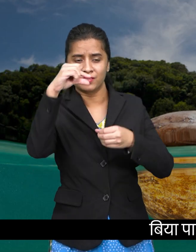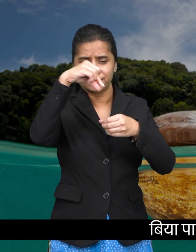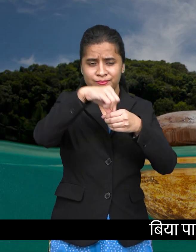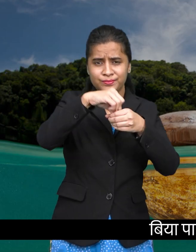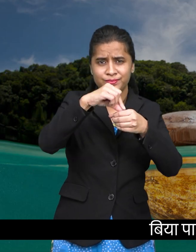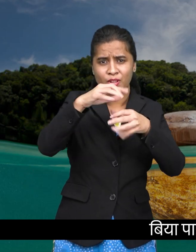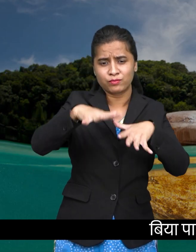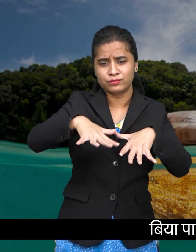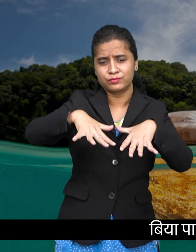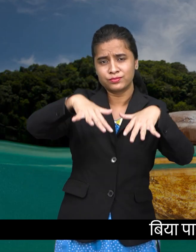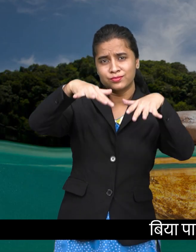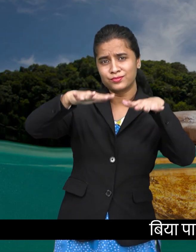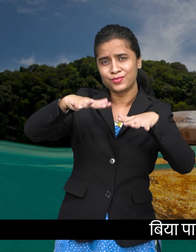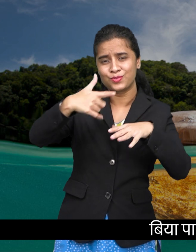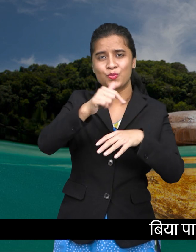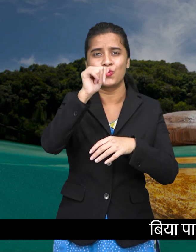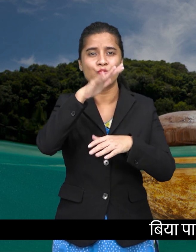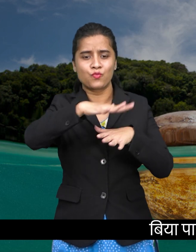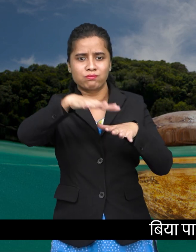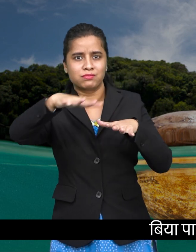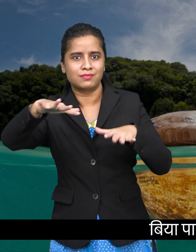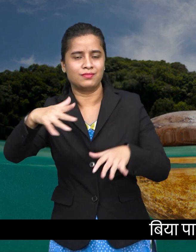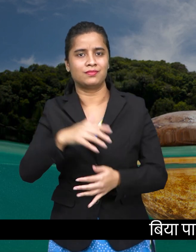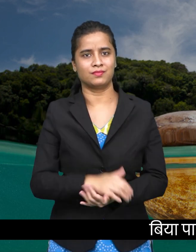बियाणे पाण्यावर कसे तरंगतात?